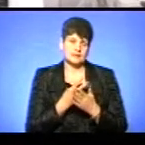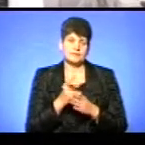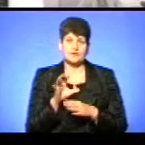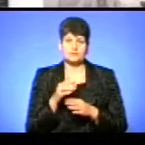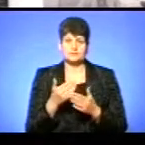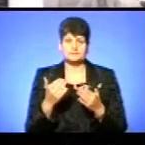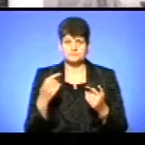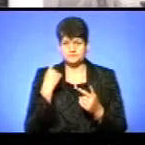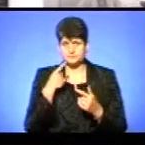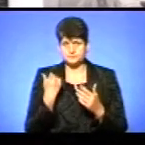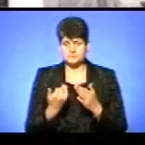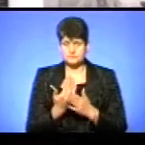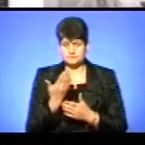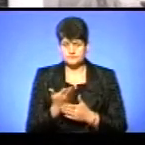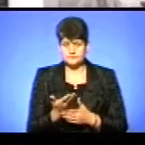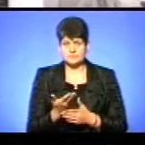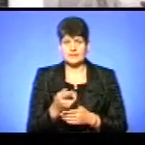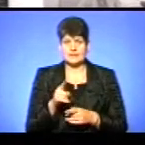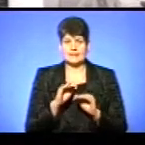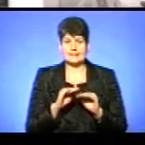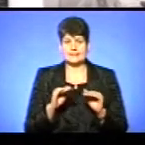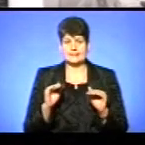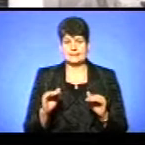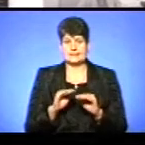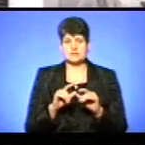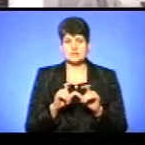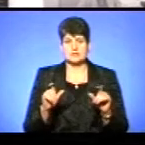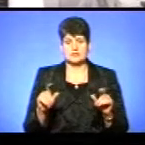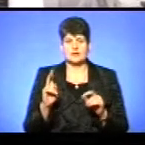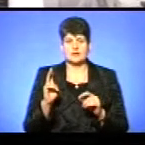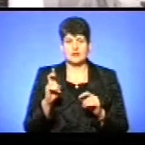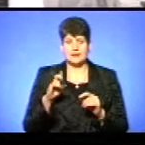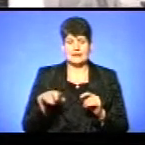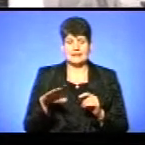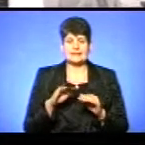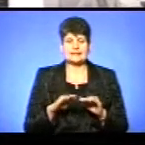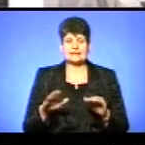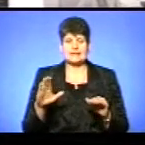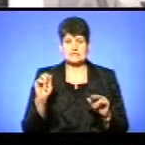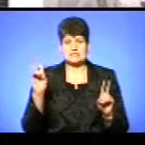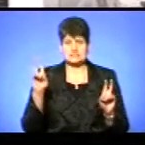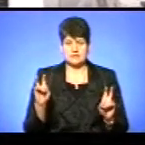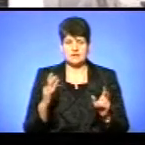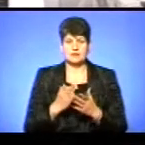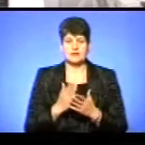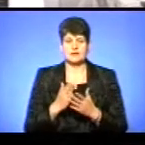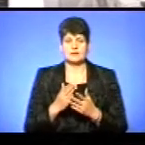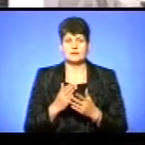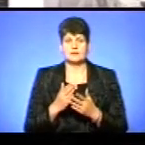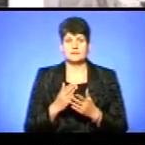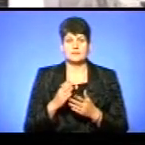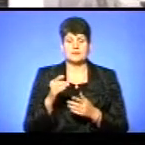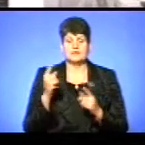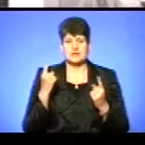«Обличчя нових громад». На ній діти дитячого садочка «Країна дитинства», який належить до Великогаївської